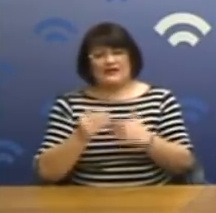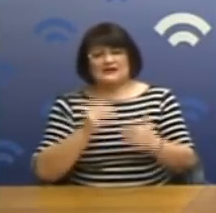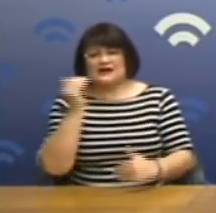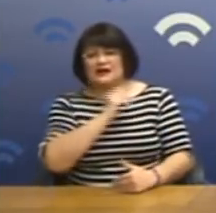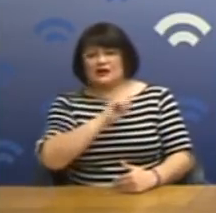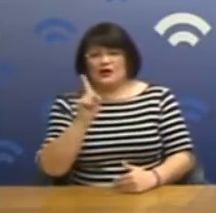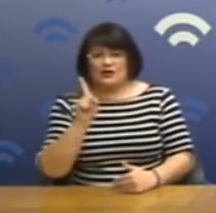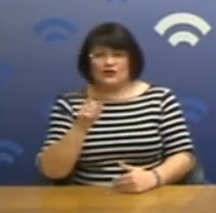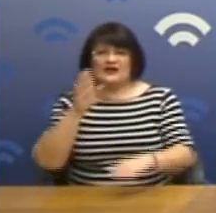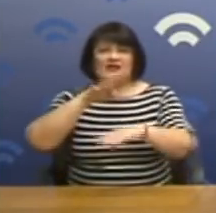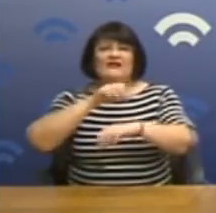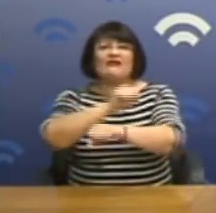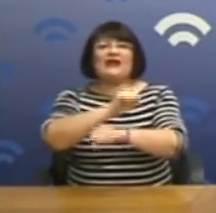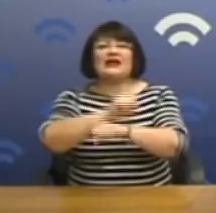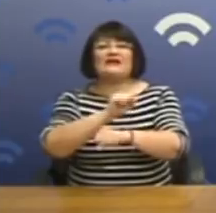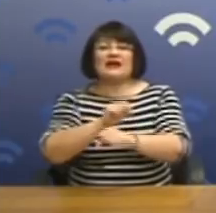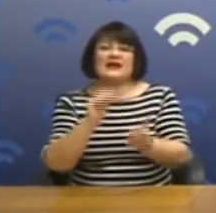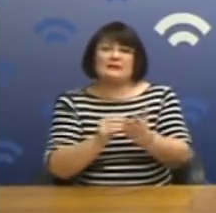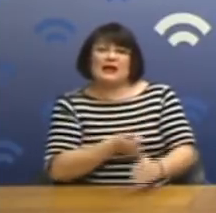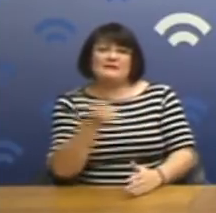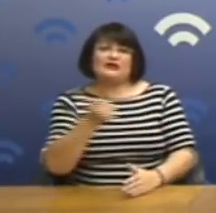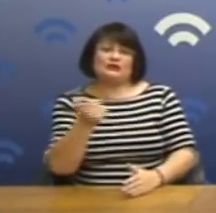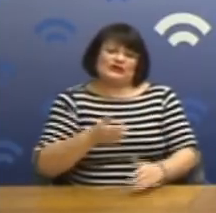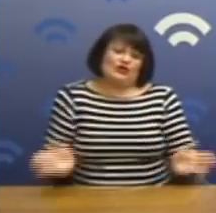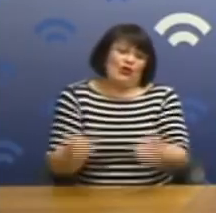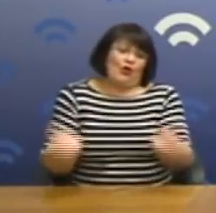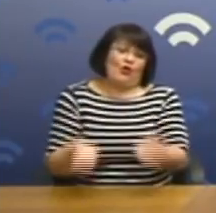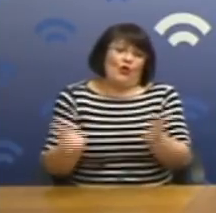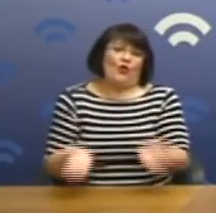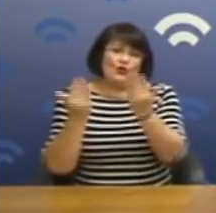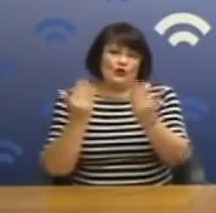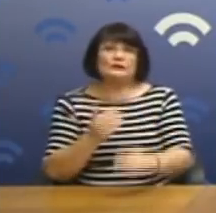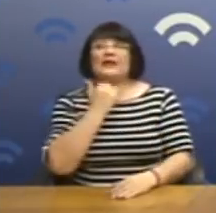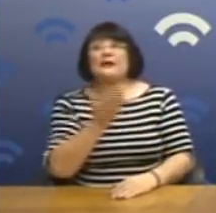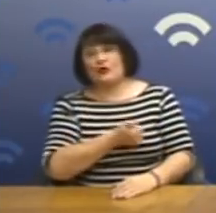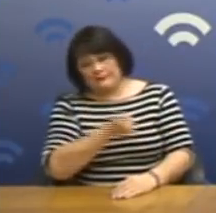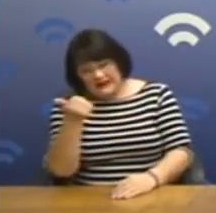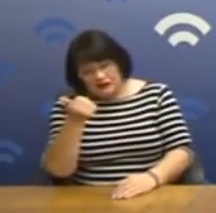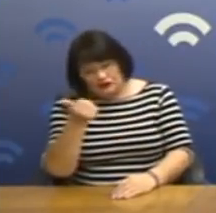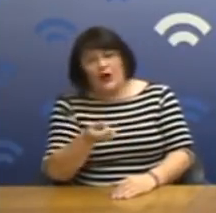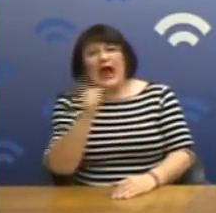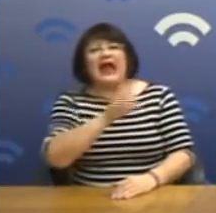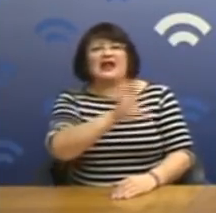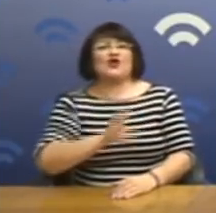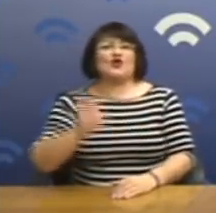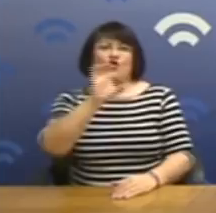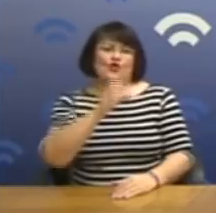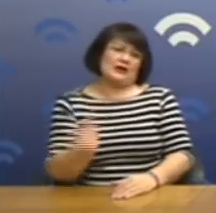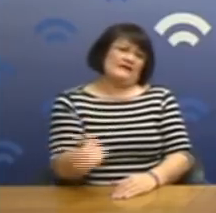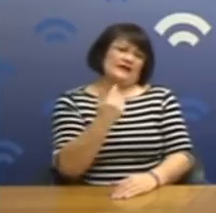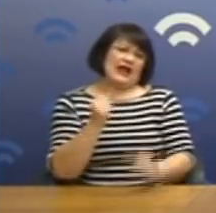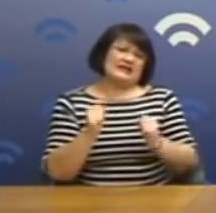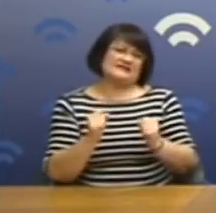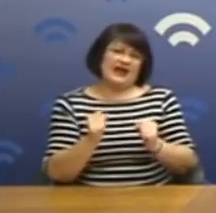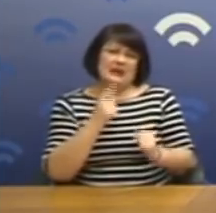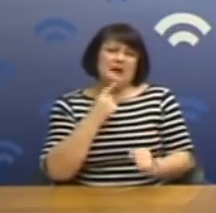συνέχεια να φυλοκίζονται προκειμένου να επαναπροωθηθούν στη χώρα τους ή, όταν αυτό δεν είναι δυνατό, σε κάποια άλλη υποτίθεται ασφαλή